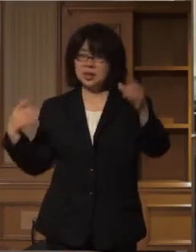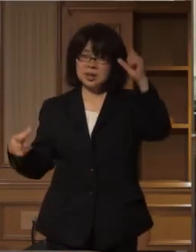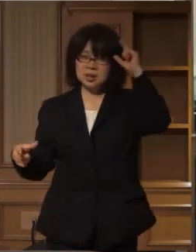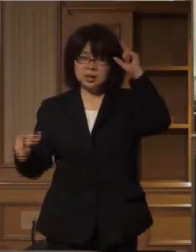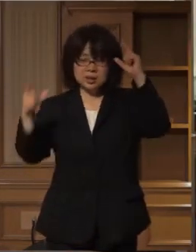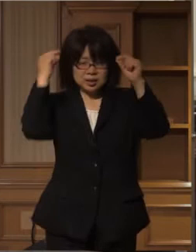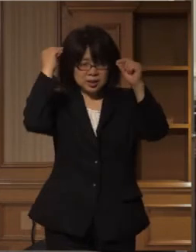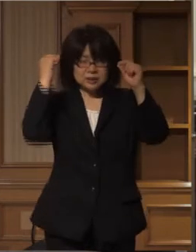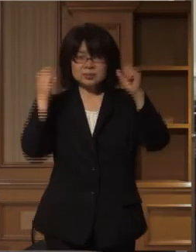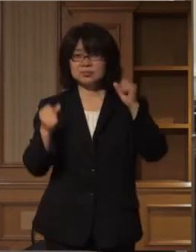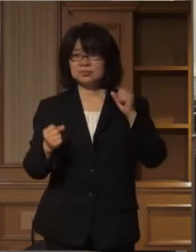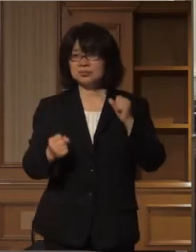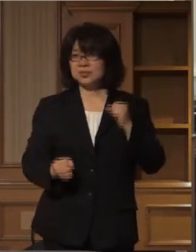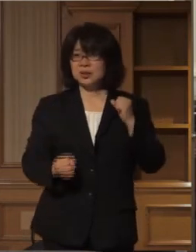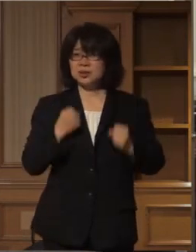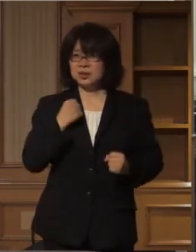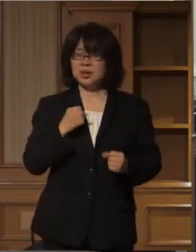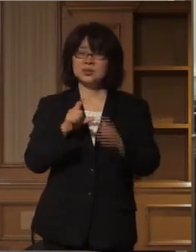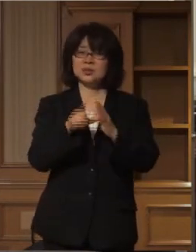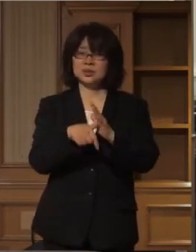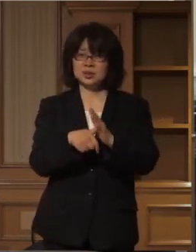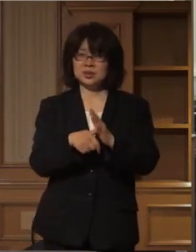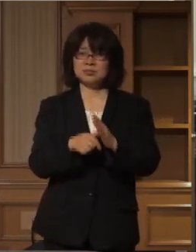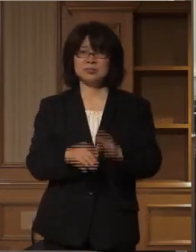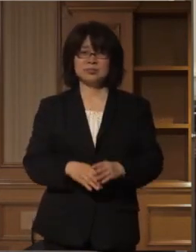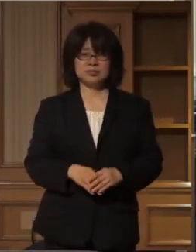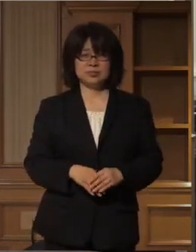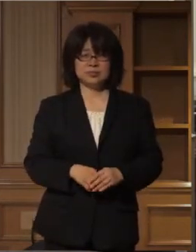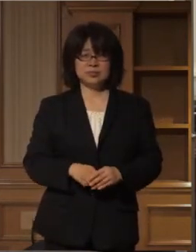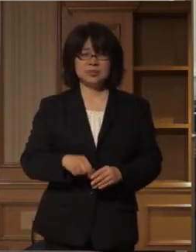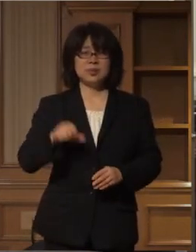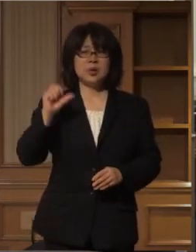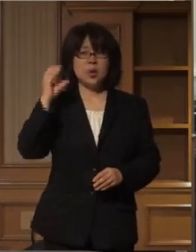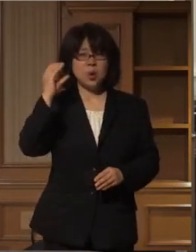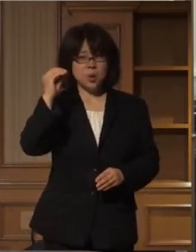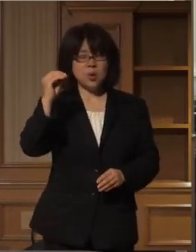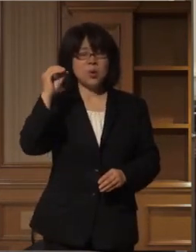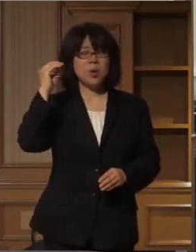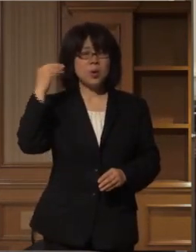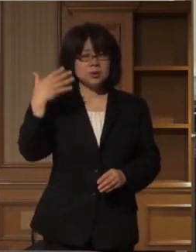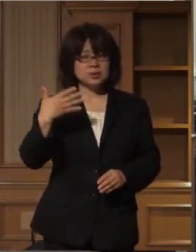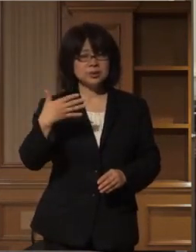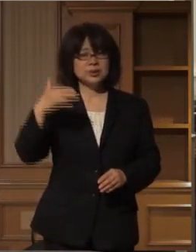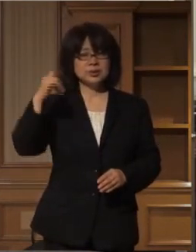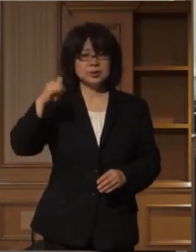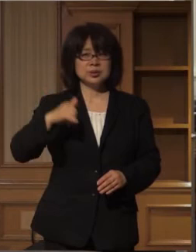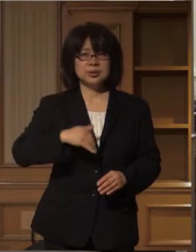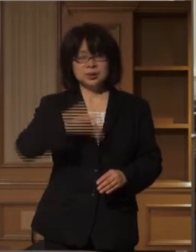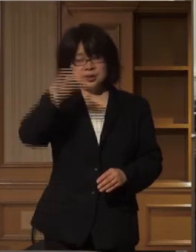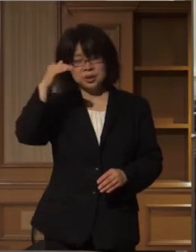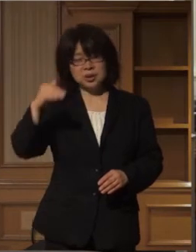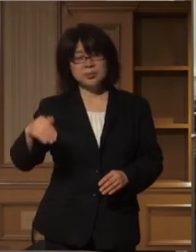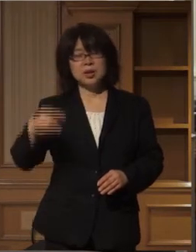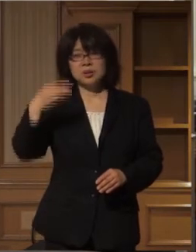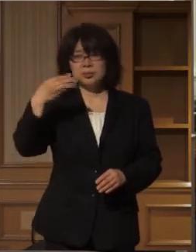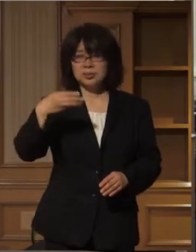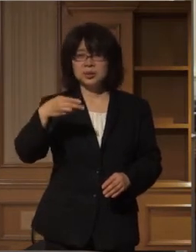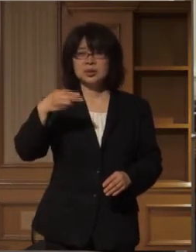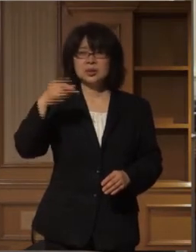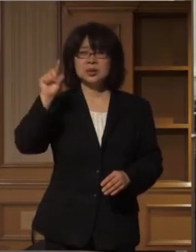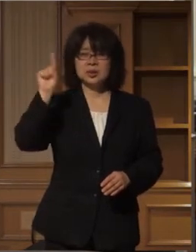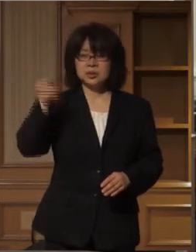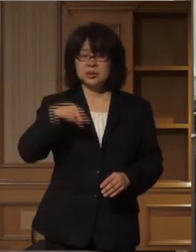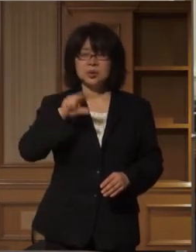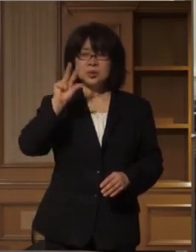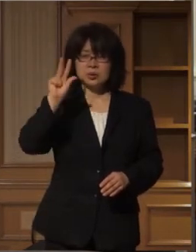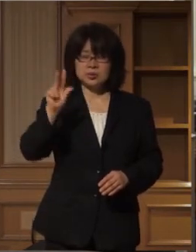ネシアの報告会に出ていて、で その中で大学生だったんですけれども、イン